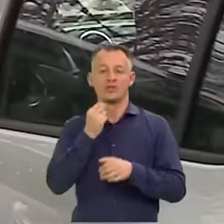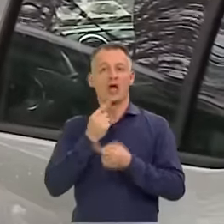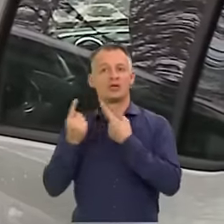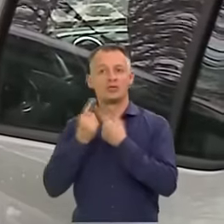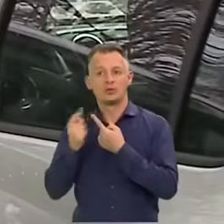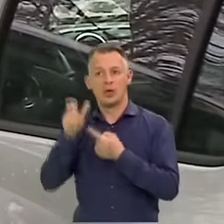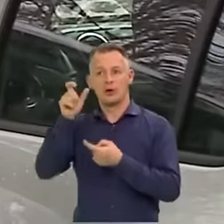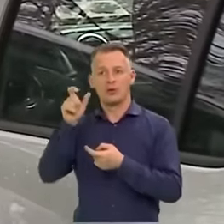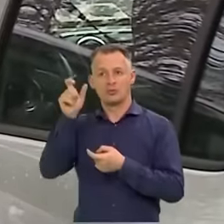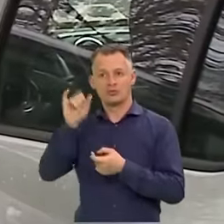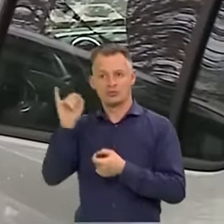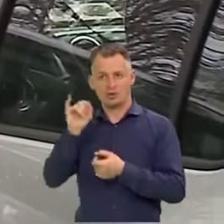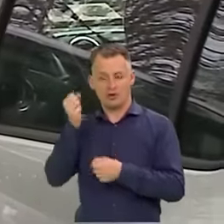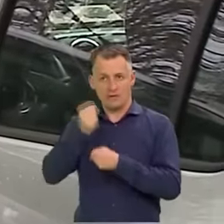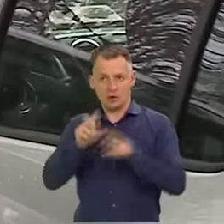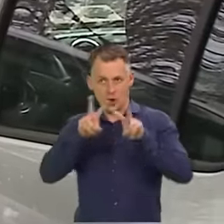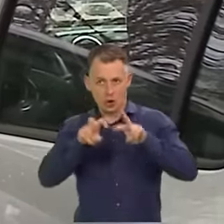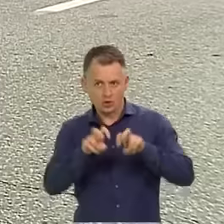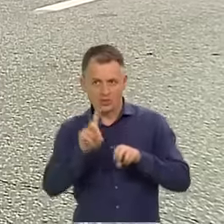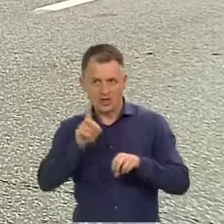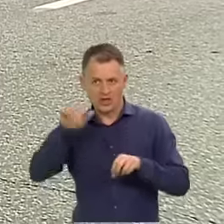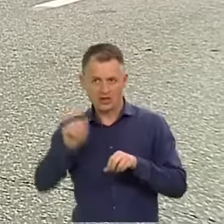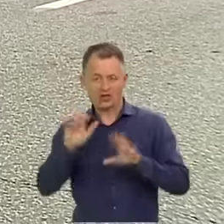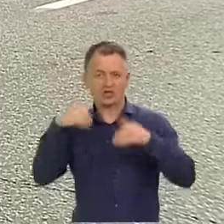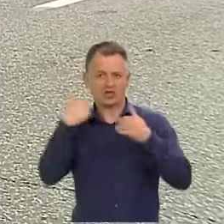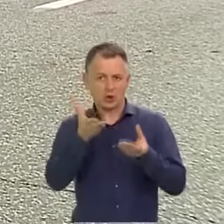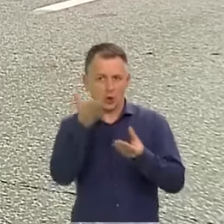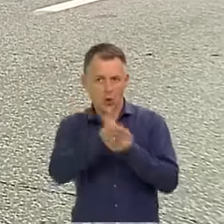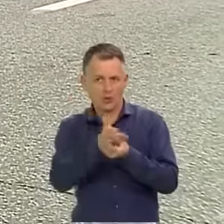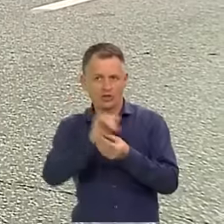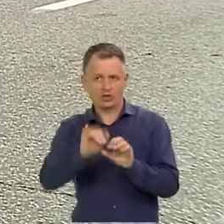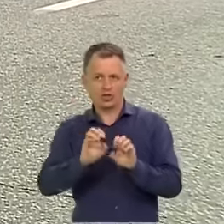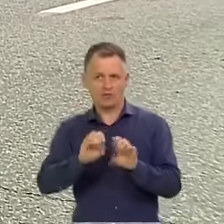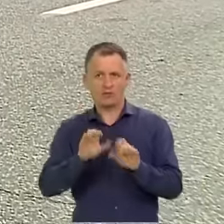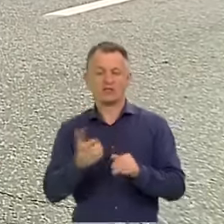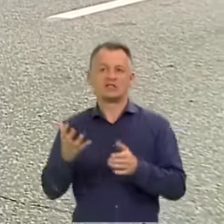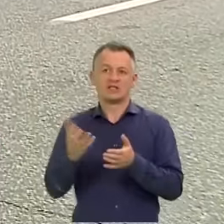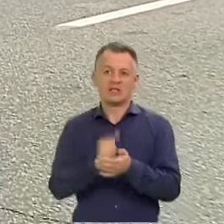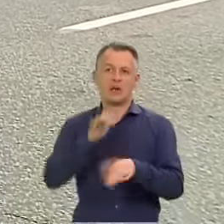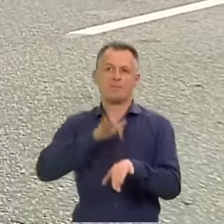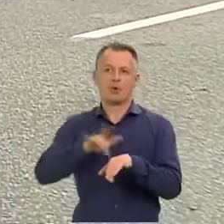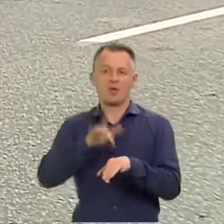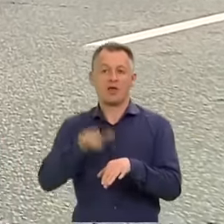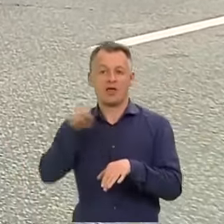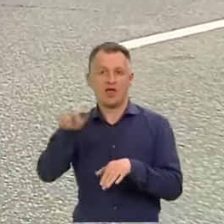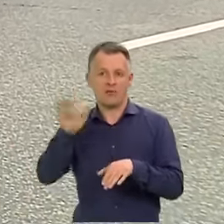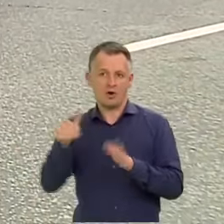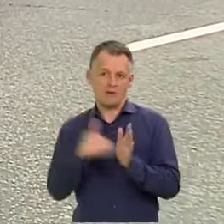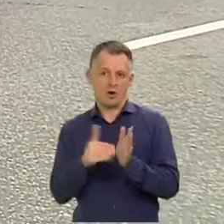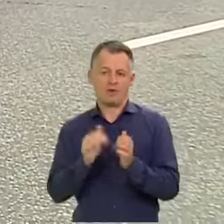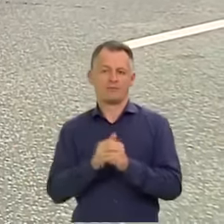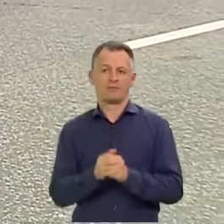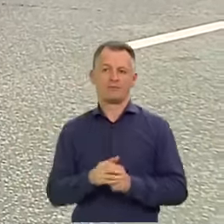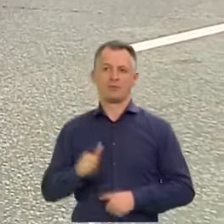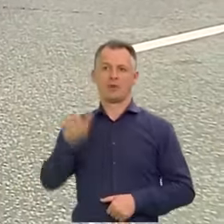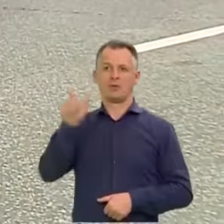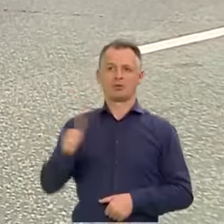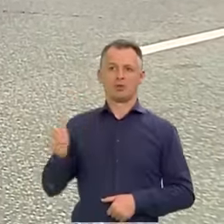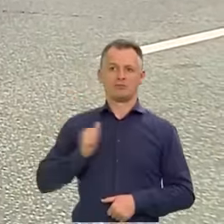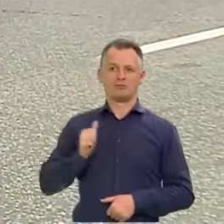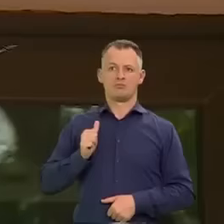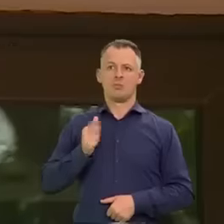și le-a pus la dispoziție documente și informații astfel încât aceștia să obțină probele de care aveau nevoie. Agenții acuzați